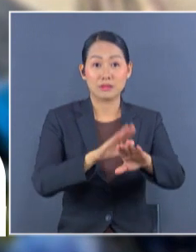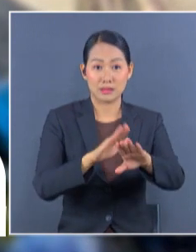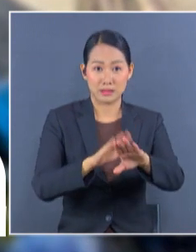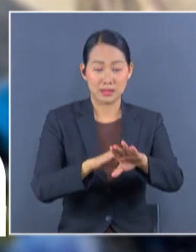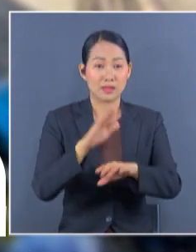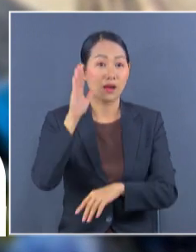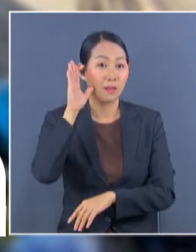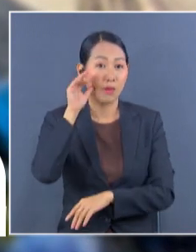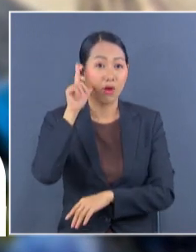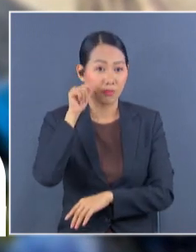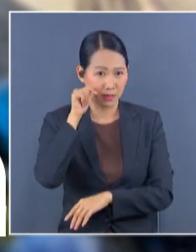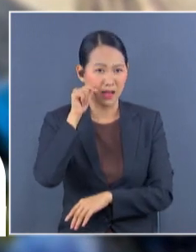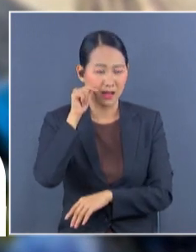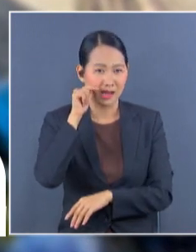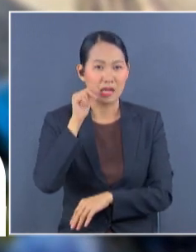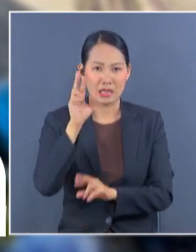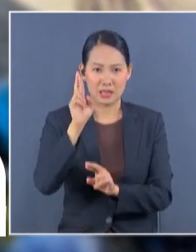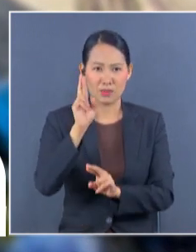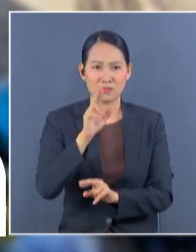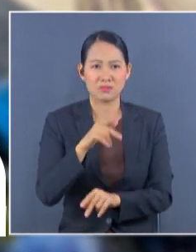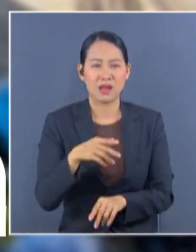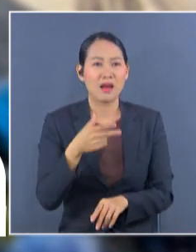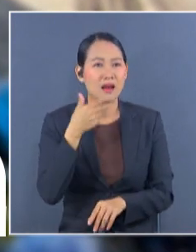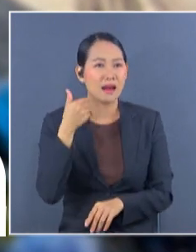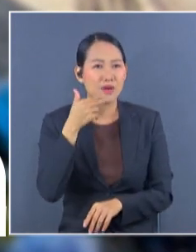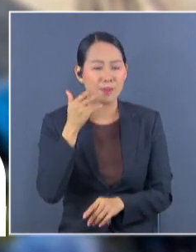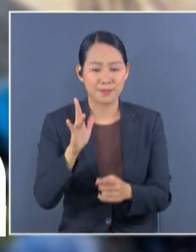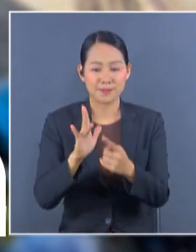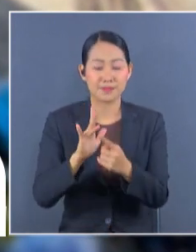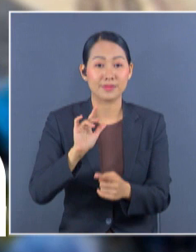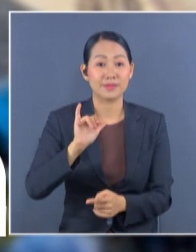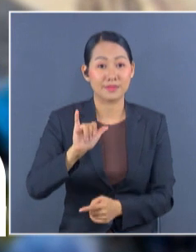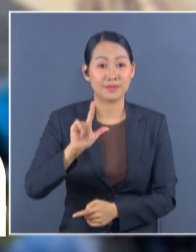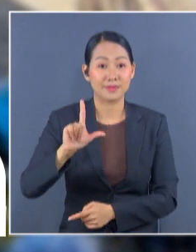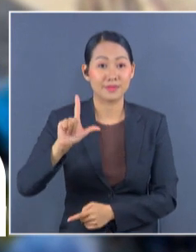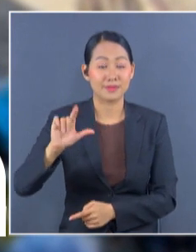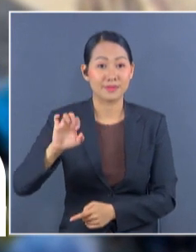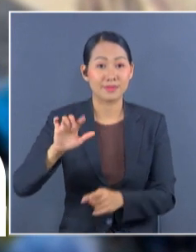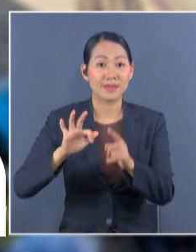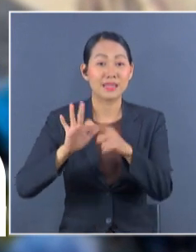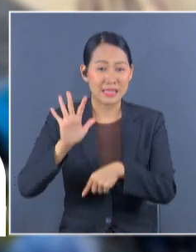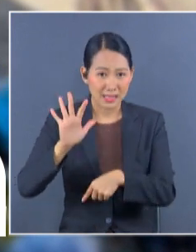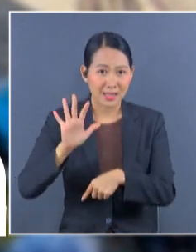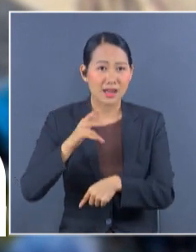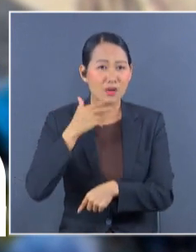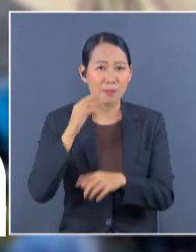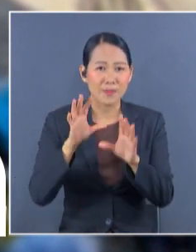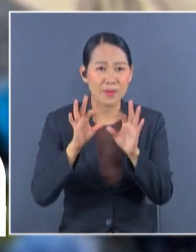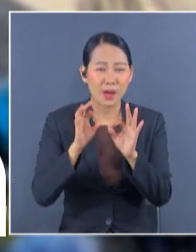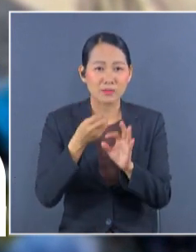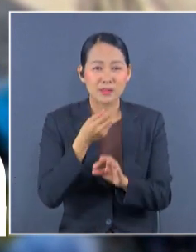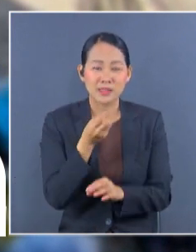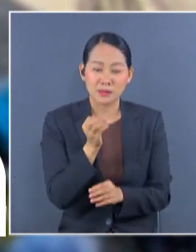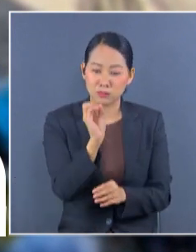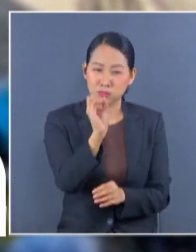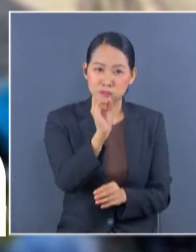ให้เด็กเล็กทานขนมเยลลี่เพราะว่ามันมีโอกาสสำลักสูงครับแล้วยิ่งเม็ดกลมขนาดที่มันพอดีเนี่ยยิ่งง่ายต่อ